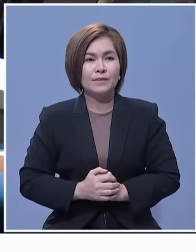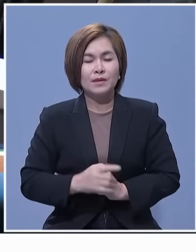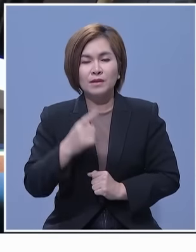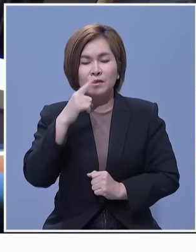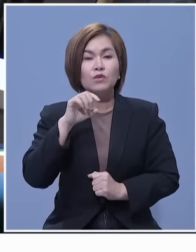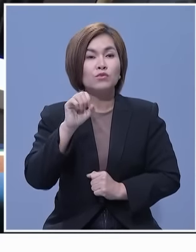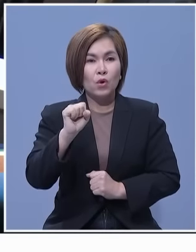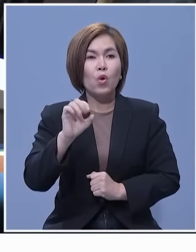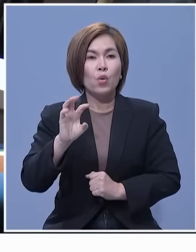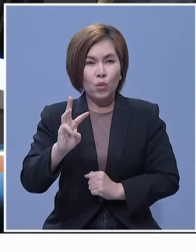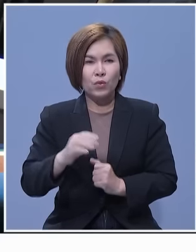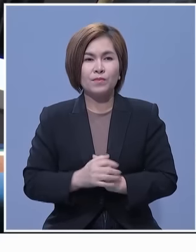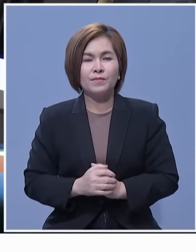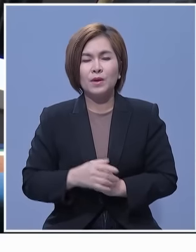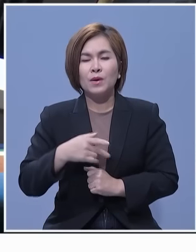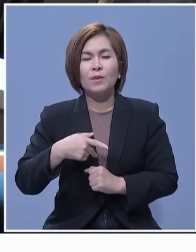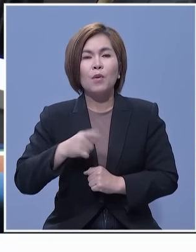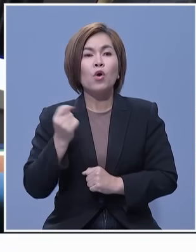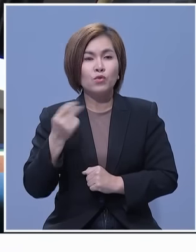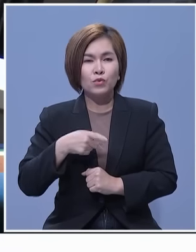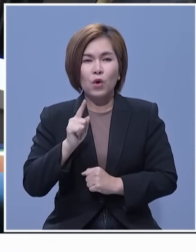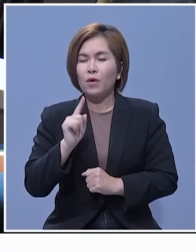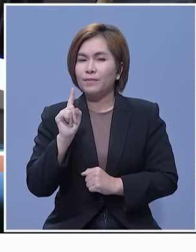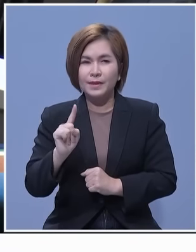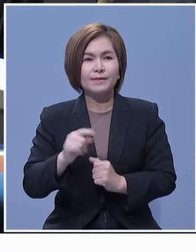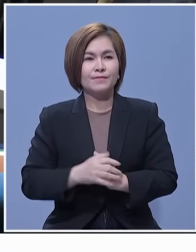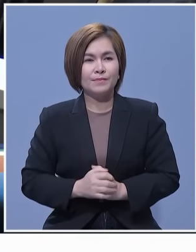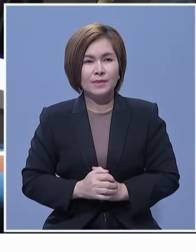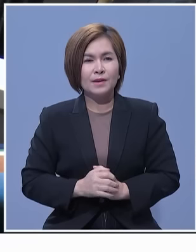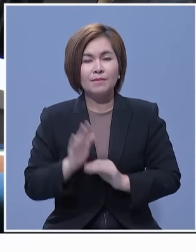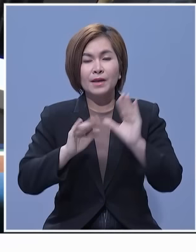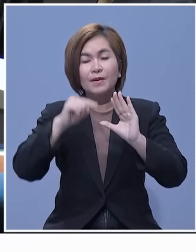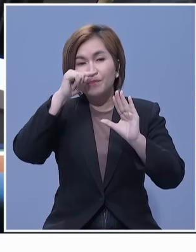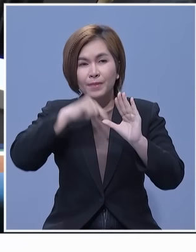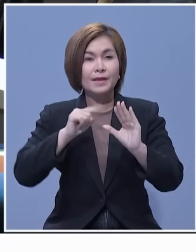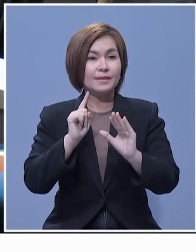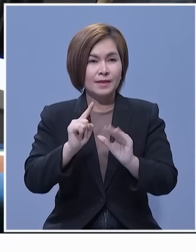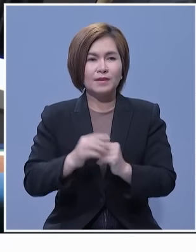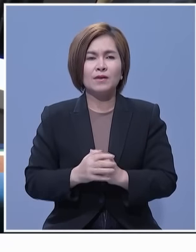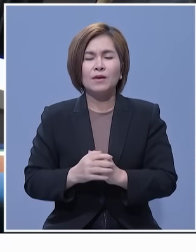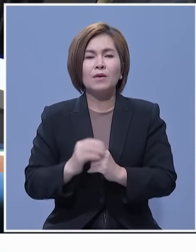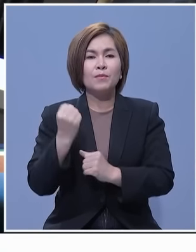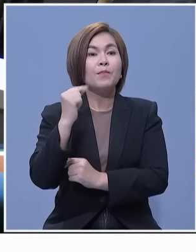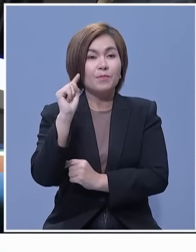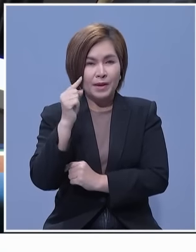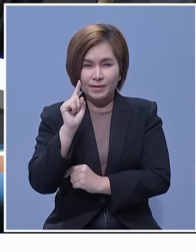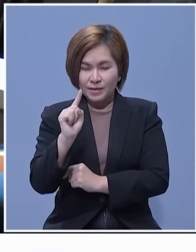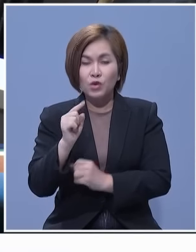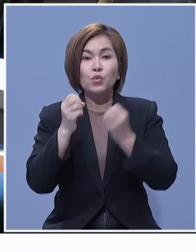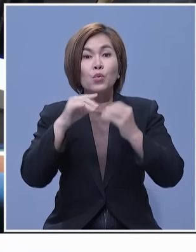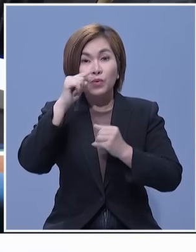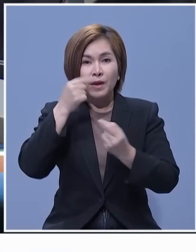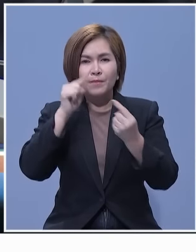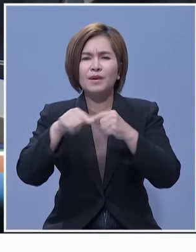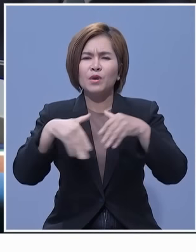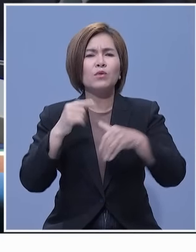ไทย 6เสียงพรรคเป็นธรรม 1เสียงพรรคประชาธิปไตยใหม่ 1เสียงพรรคใหม่ 1เสียงและพรรคครูไทยเพื่อประชาชน